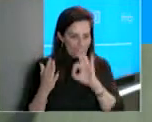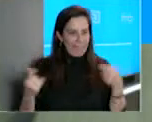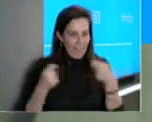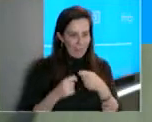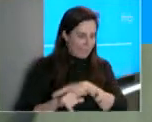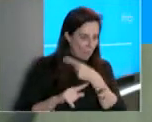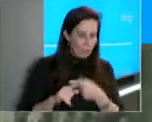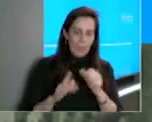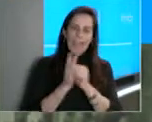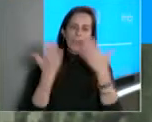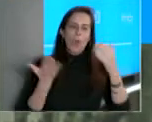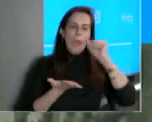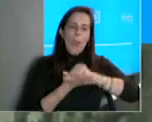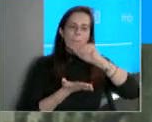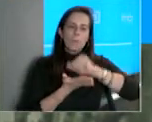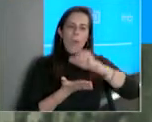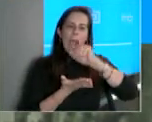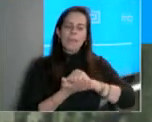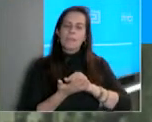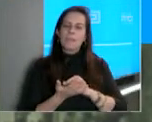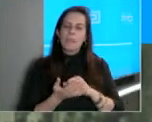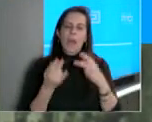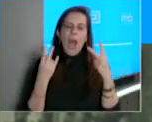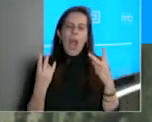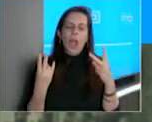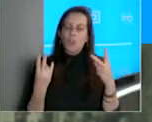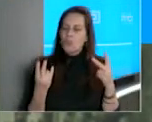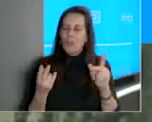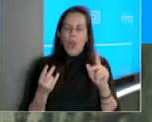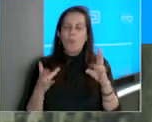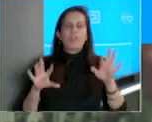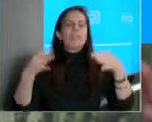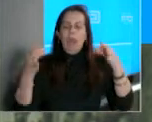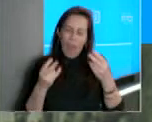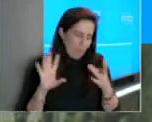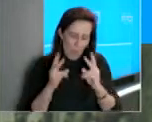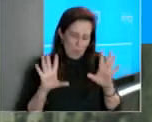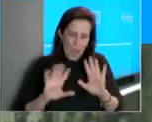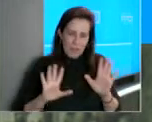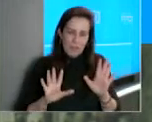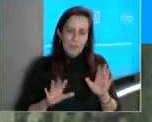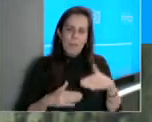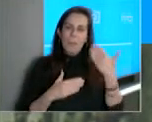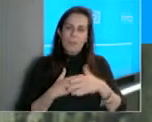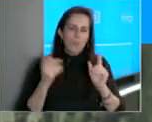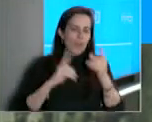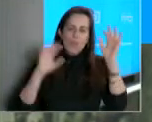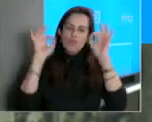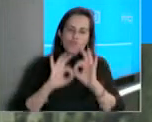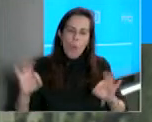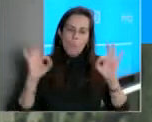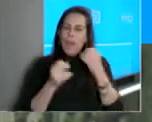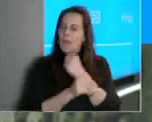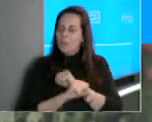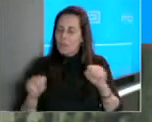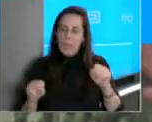העיתון? תראה, העיתון המודפס, החשיבות של העיתון הוא לא בחומר שעליו הוא מופק. בסופו של דבר לא יקרה שום דבר